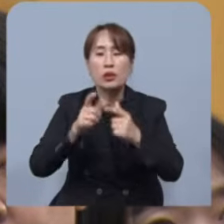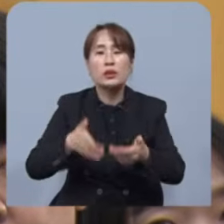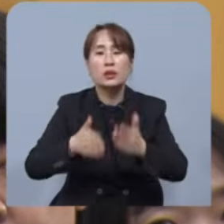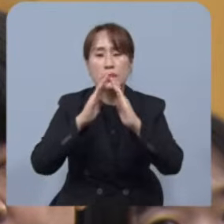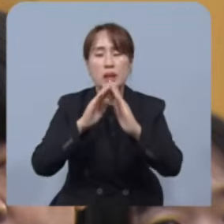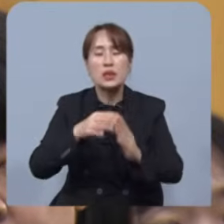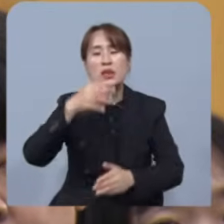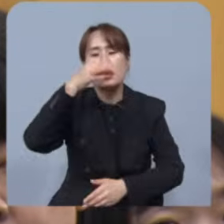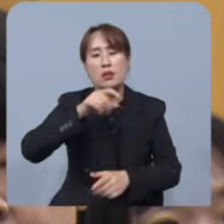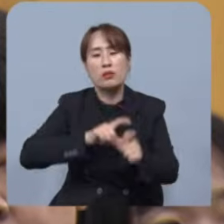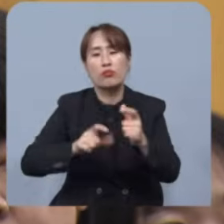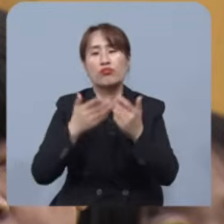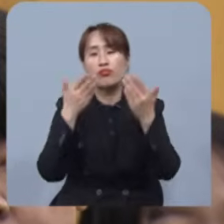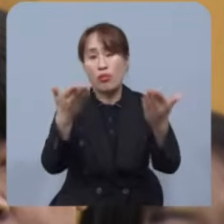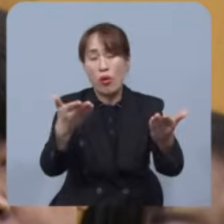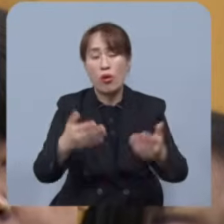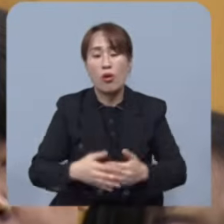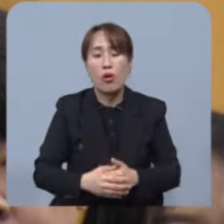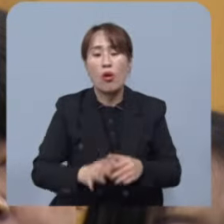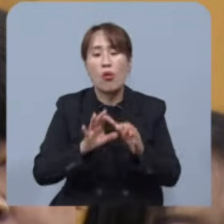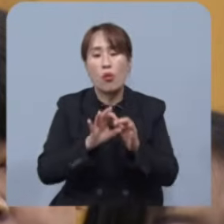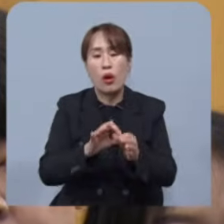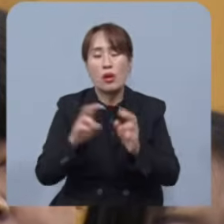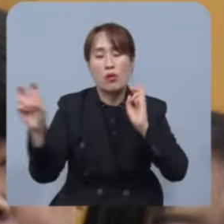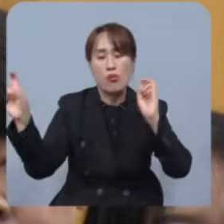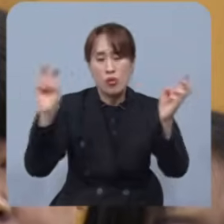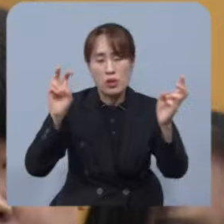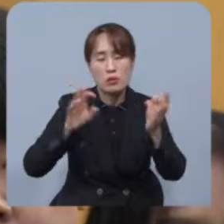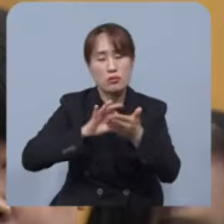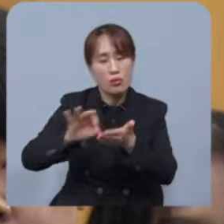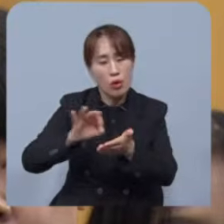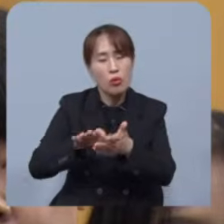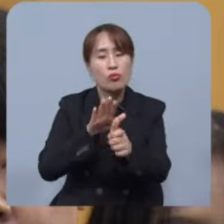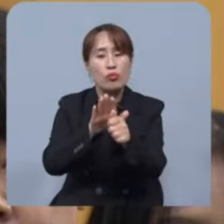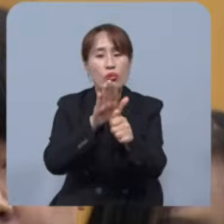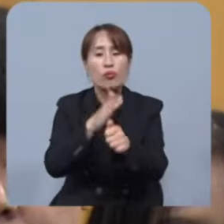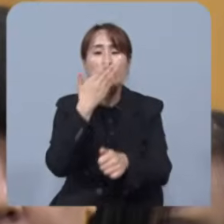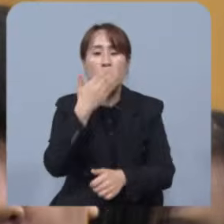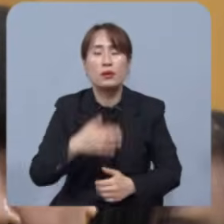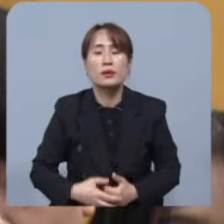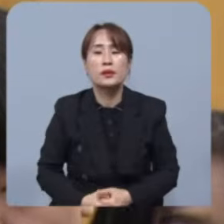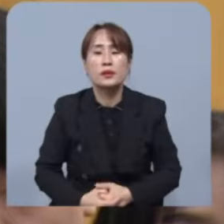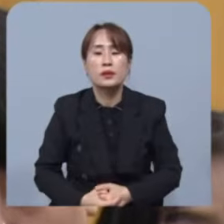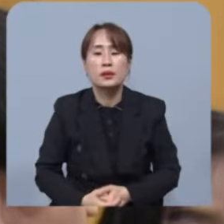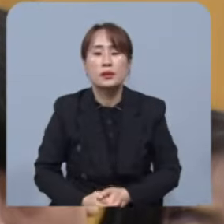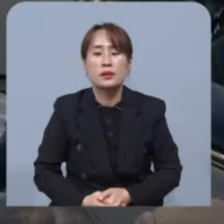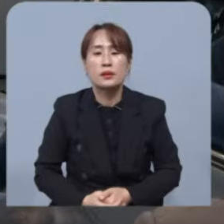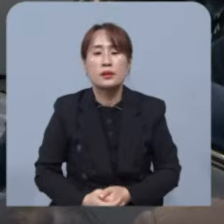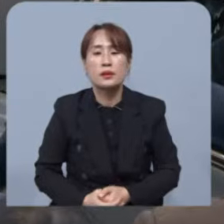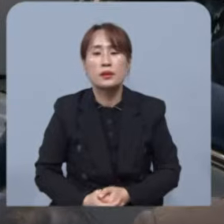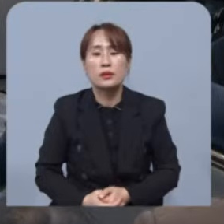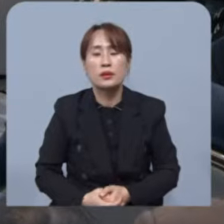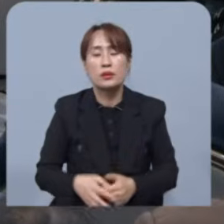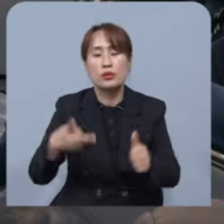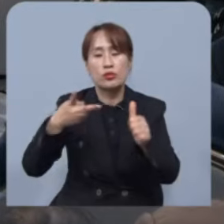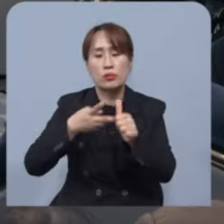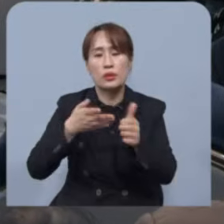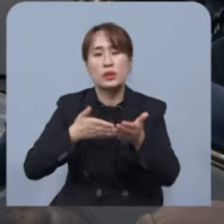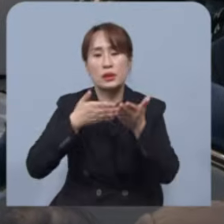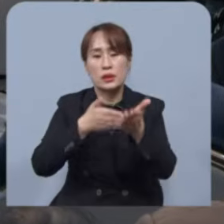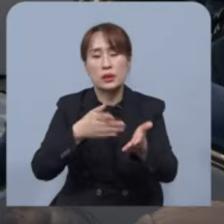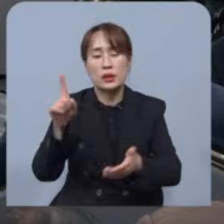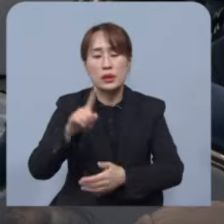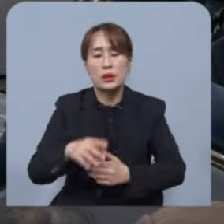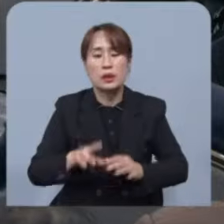대한 인센티브까지 제공한다면 관련 업계 활성화에도 도움이 될 거라 생각합니다. 두 번째